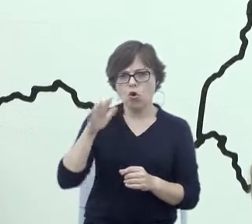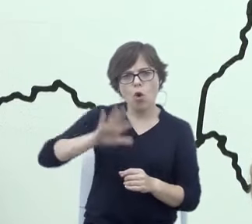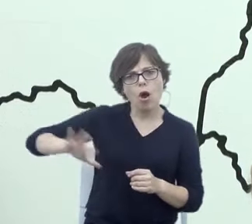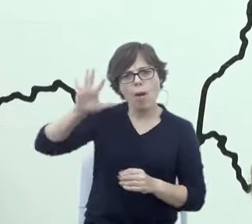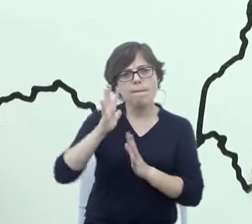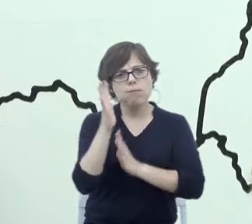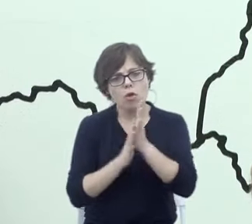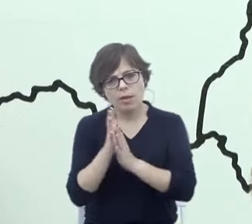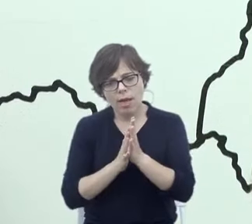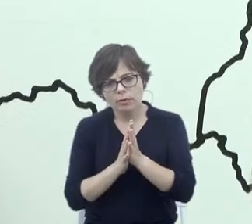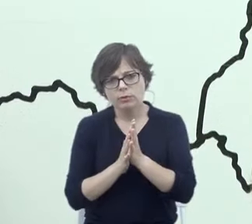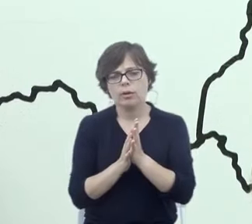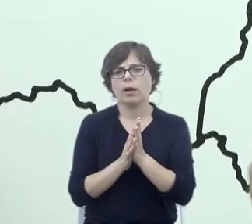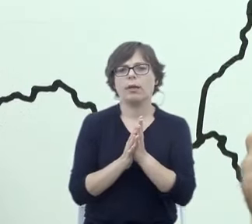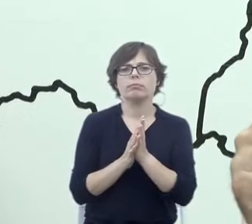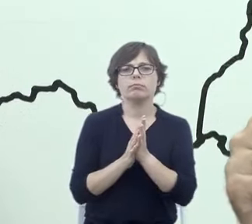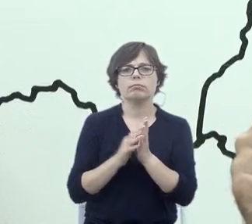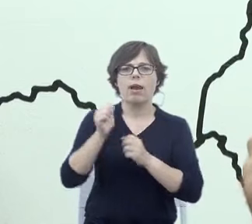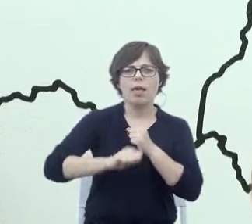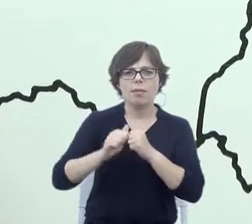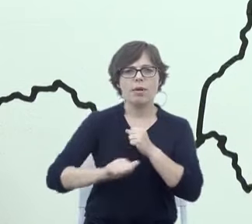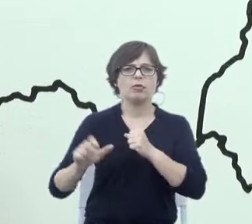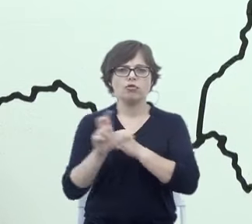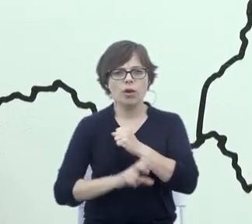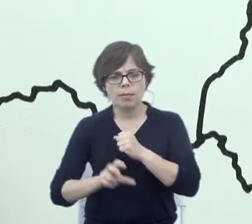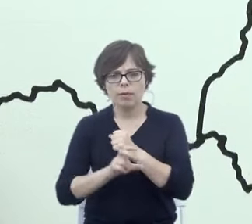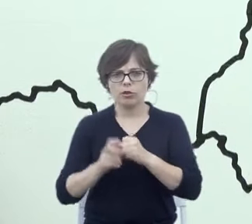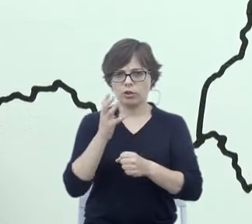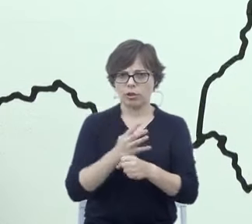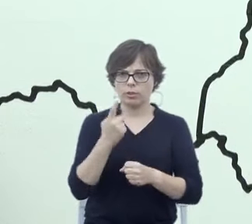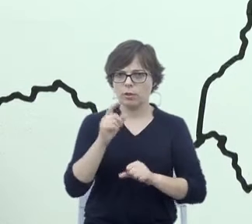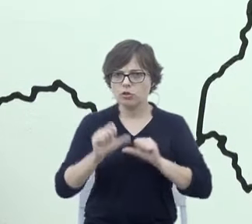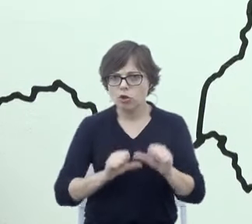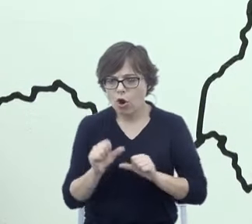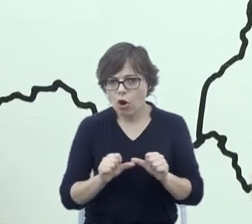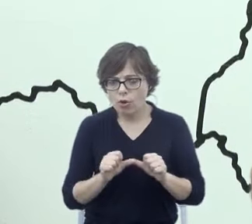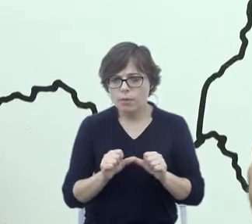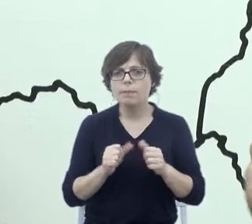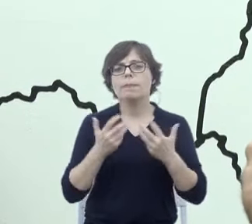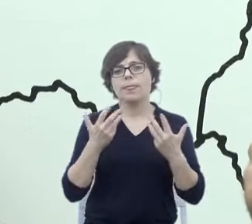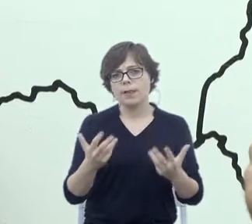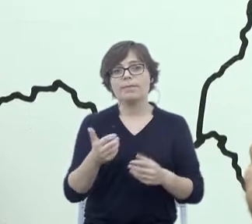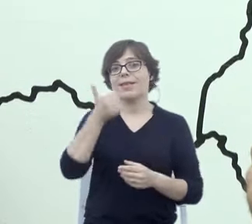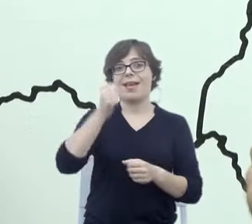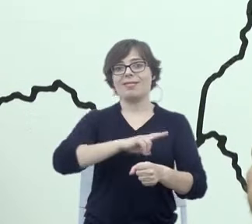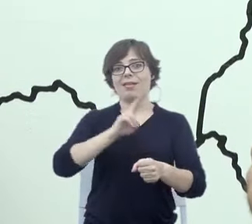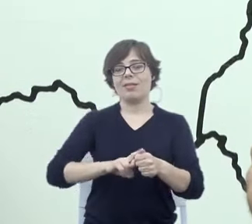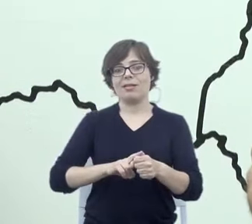Podlasiu w lipcu, sierpniu 1941 roku, no jednej daty nie